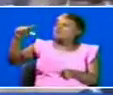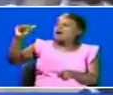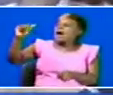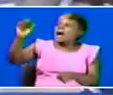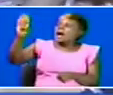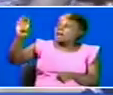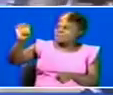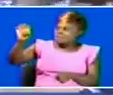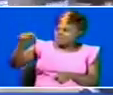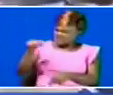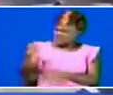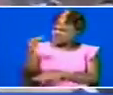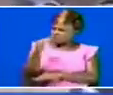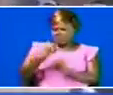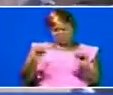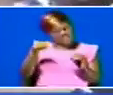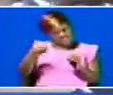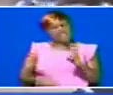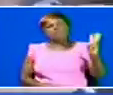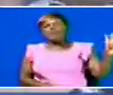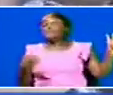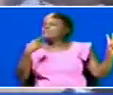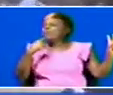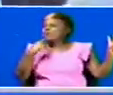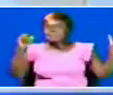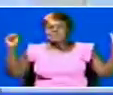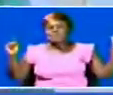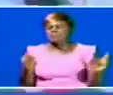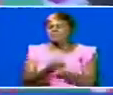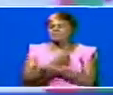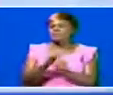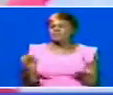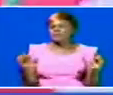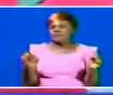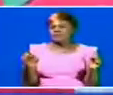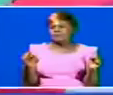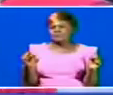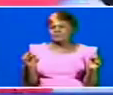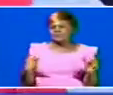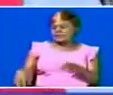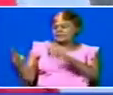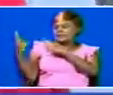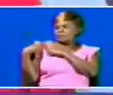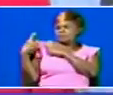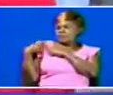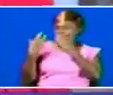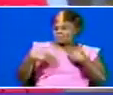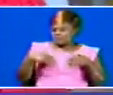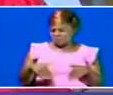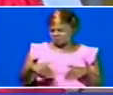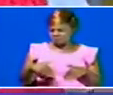Hii hapana Zimbabwe, hii ni West Pokot. Hawezi. Sasa ni jukumu la dao